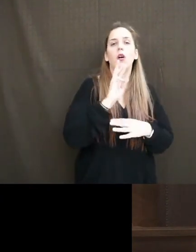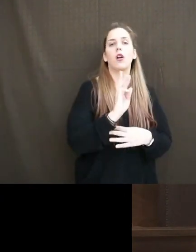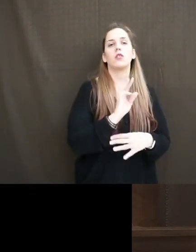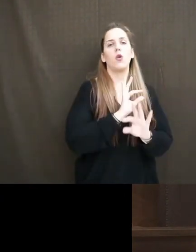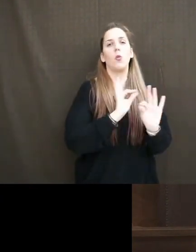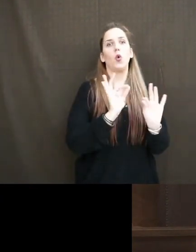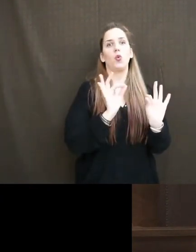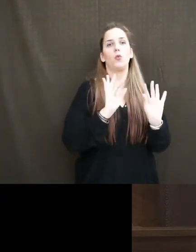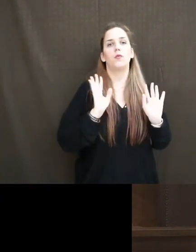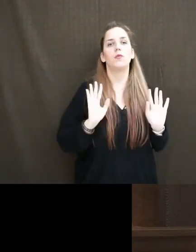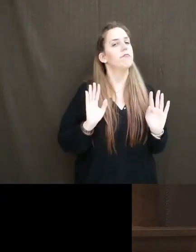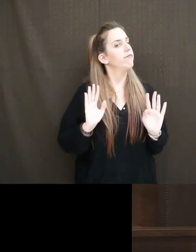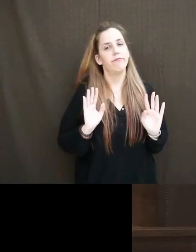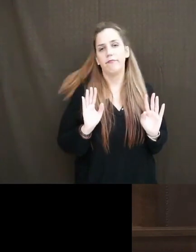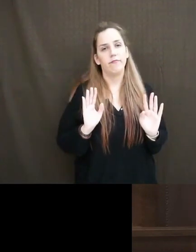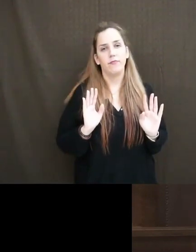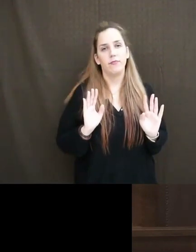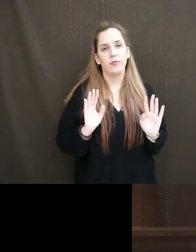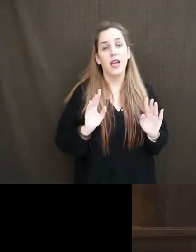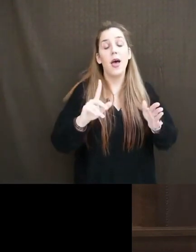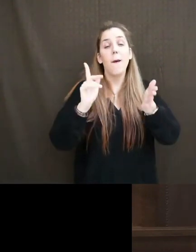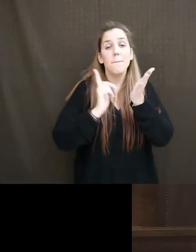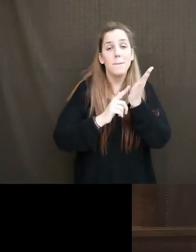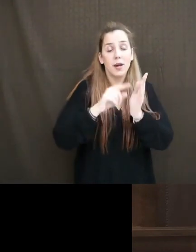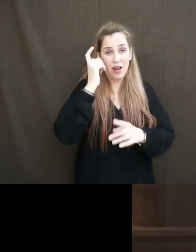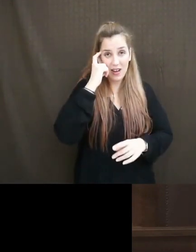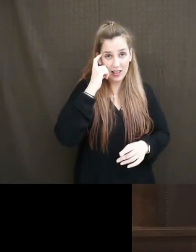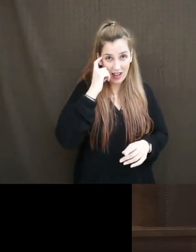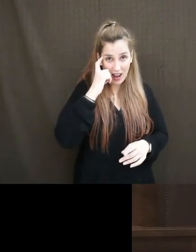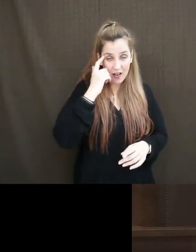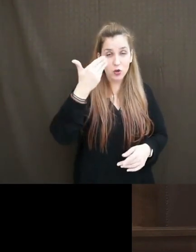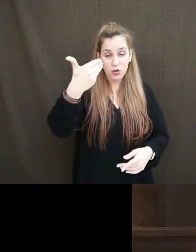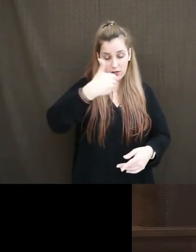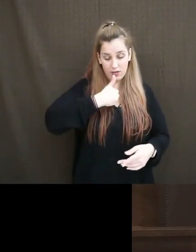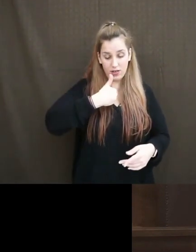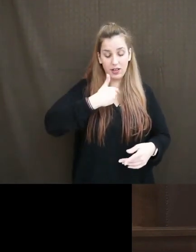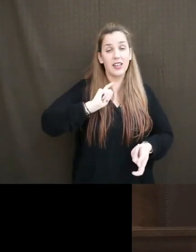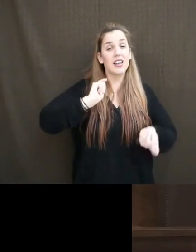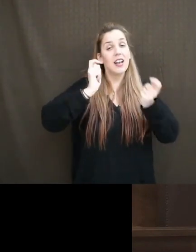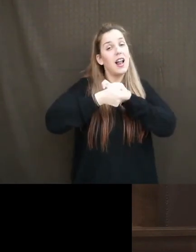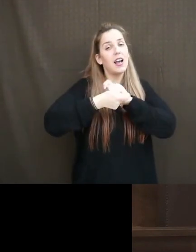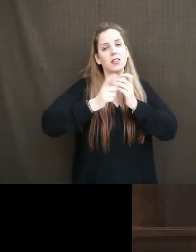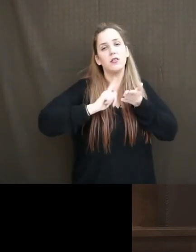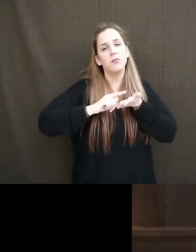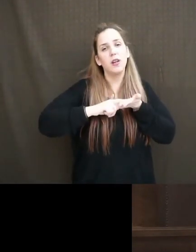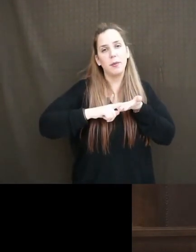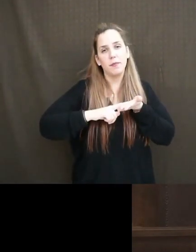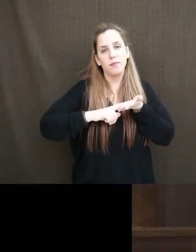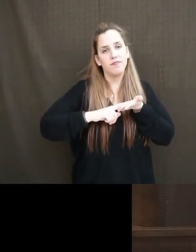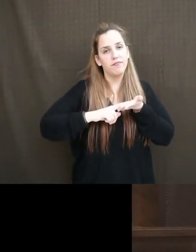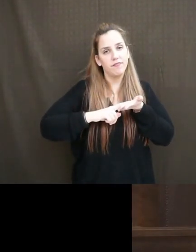μας έσπρωξε ο Θεός και το ανεβήκαμε. Μας αναγέννησε. Αλλά όλα τα άλλα σκαλιά θα τα ανέβουμε μόνοι μας.